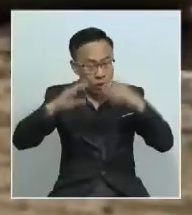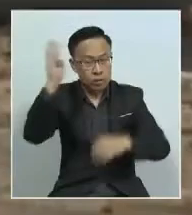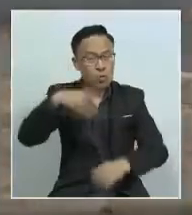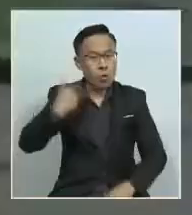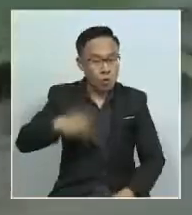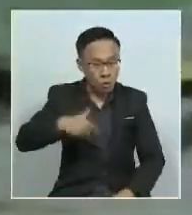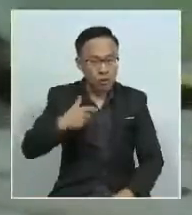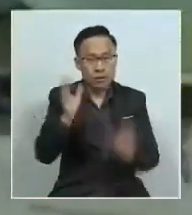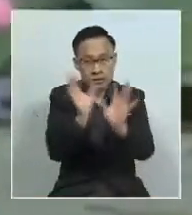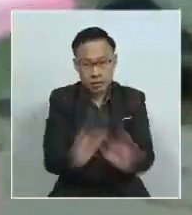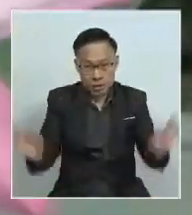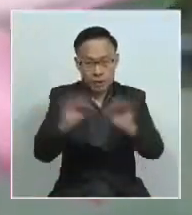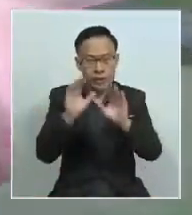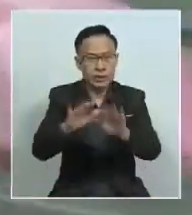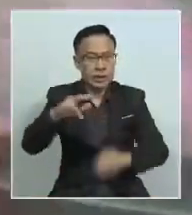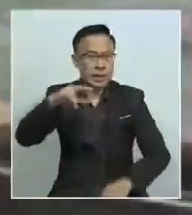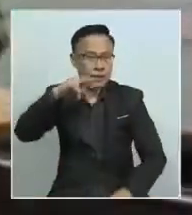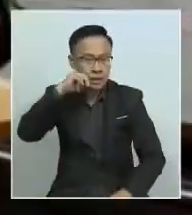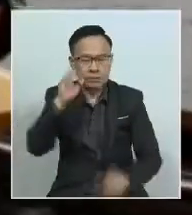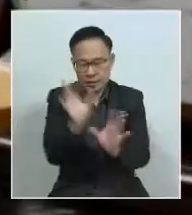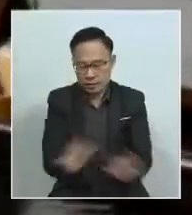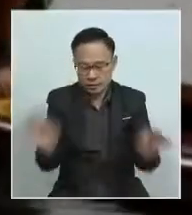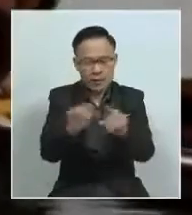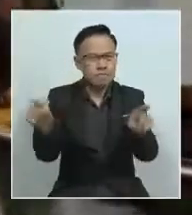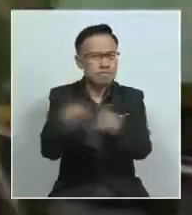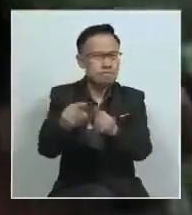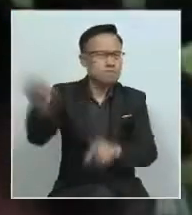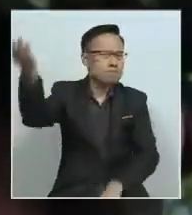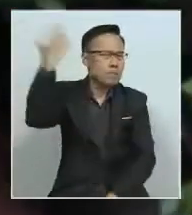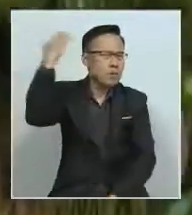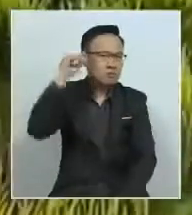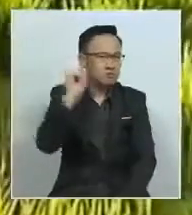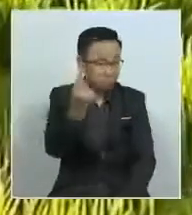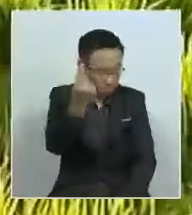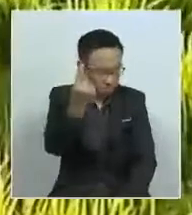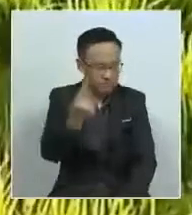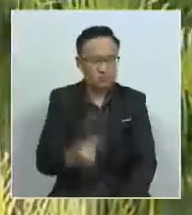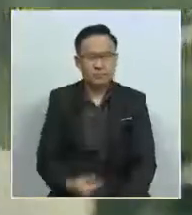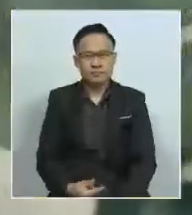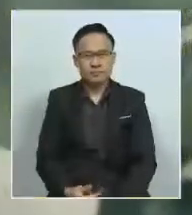และกลับไปเป็นพื้นที่ชุ่มน้ำที่มีความสำคัญของประเทศได้อีกครั้ง